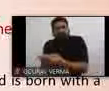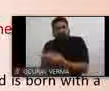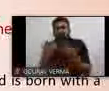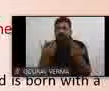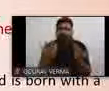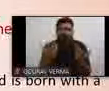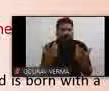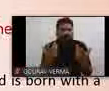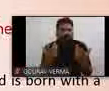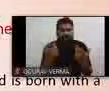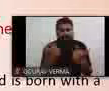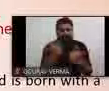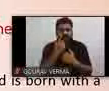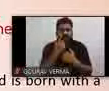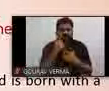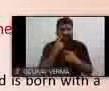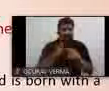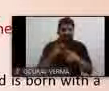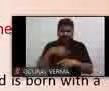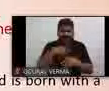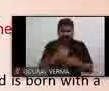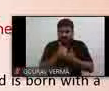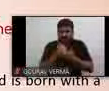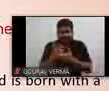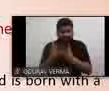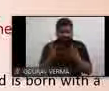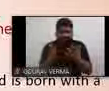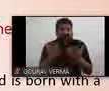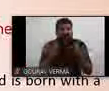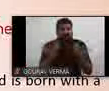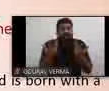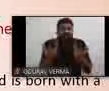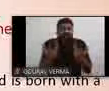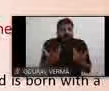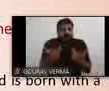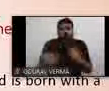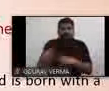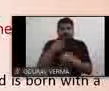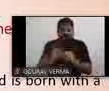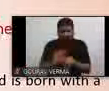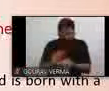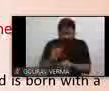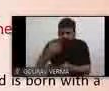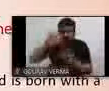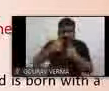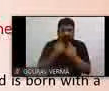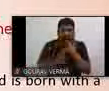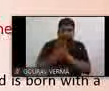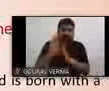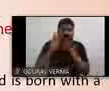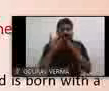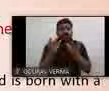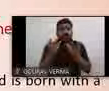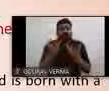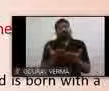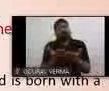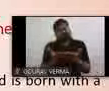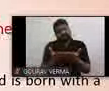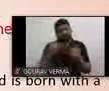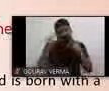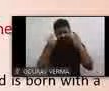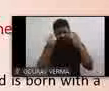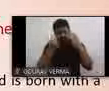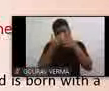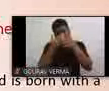अगर हम उनकी मदद नहीं करेंगे तो कैसे होगा, ये बच्चा कैसे बड़ा होगा? सो ऑल दीज